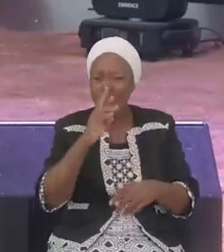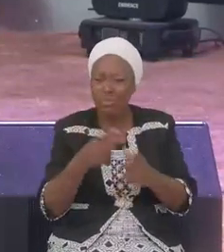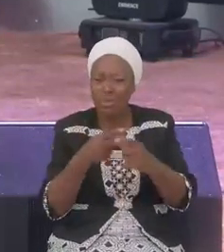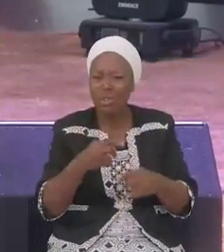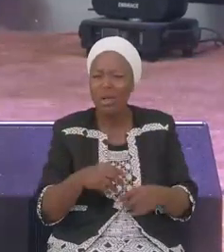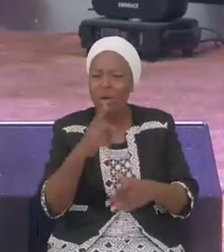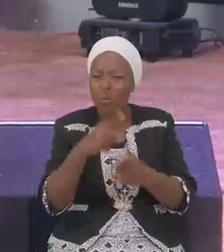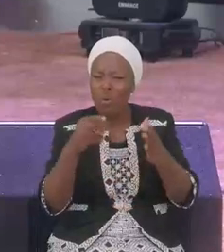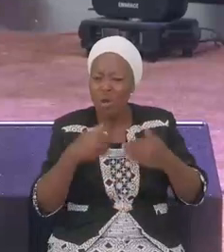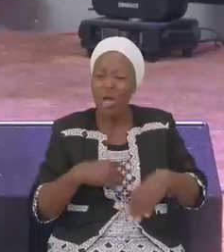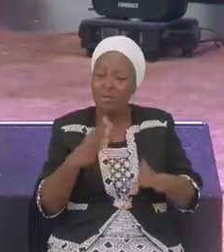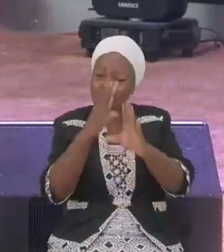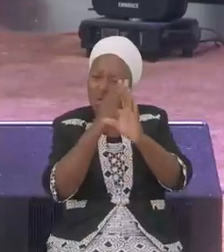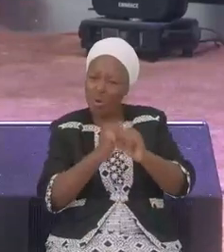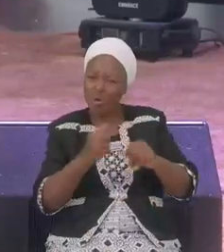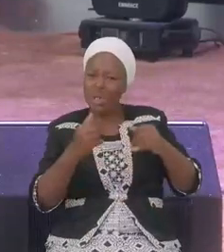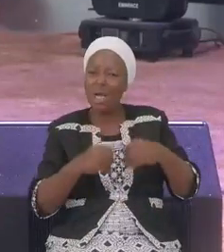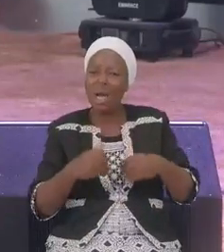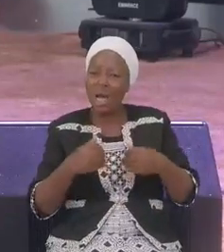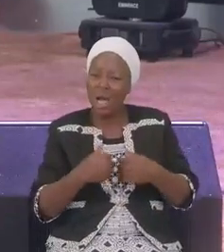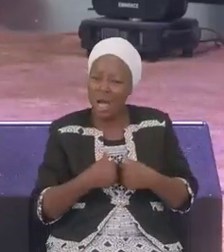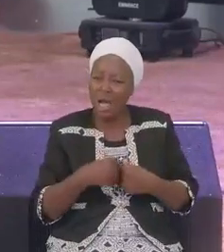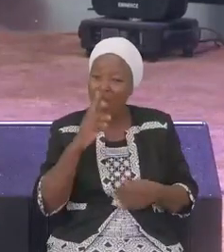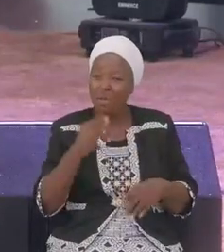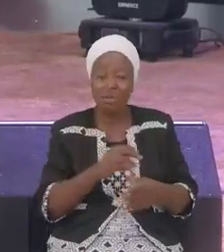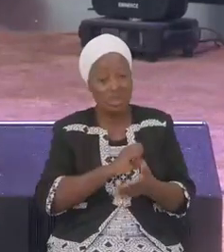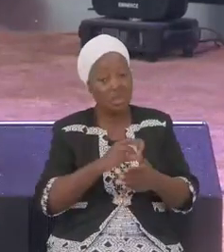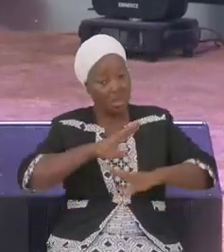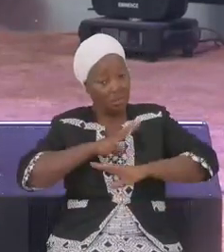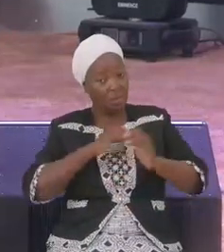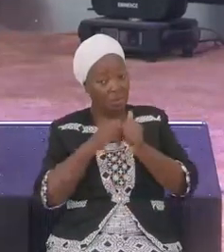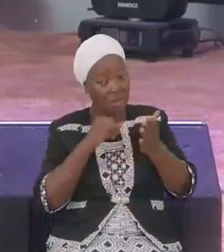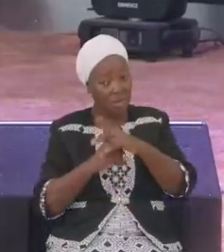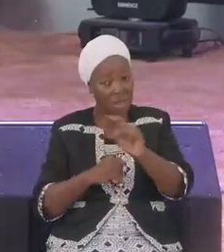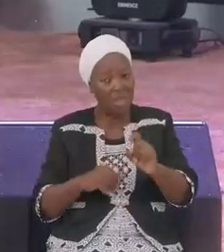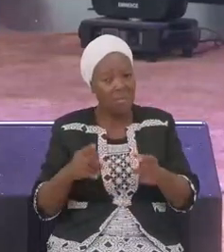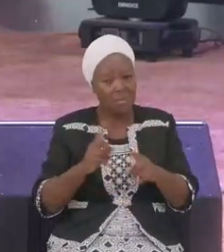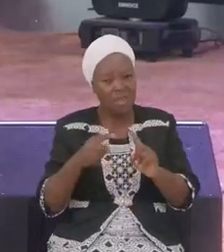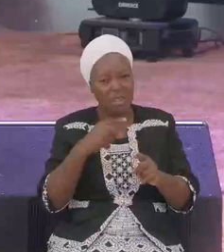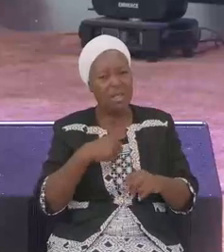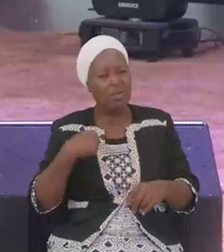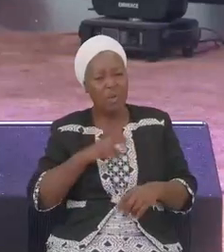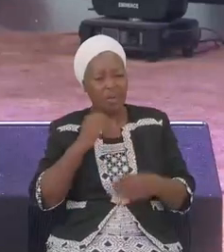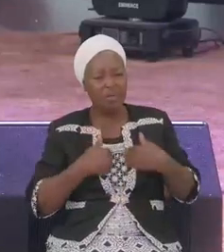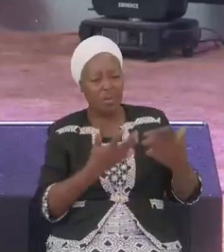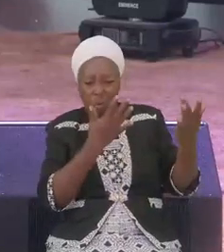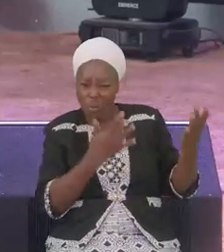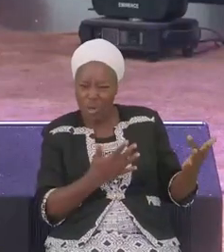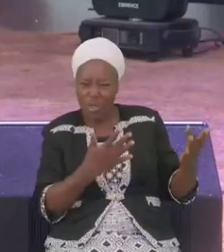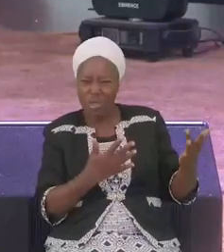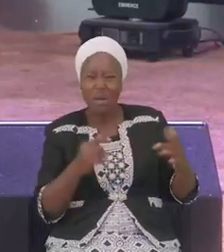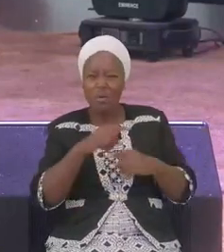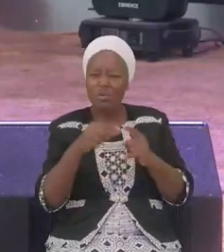court, retournons à la maison. Mais pourquoi on court? Ce que tu es, est-ce que tu es satisfait? Dieu nous a dit de